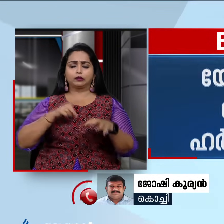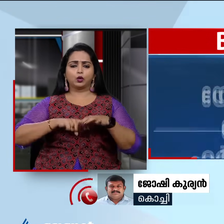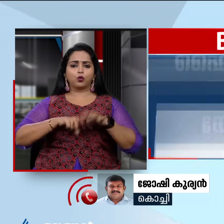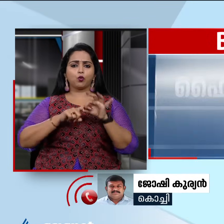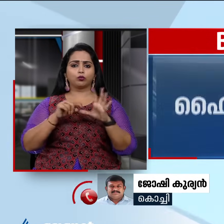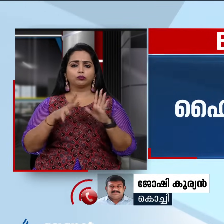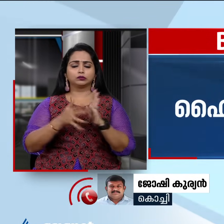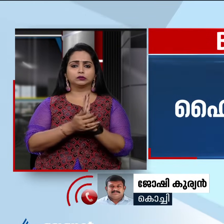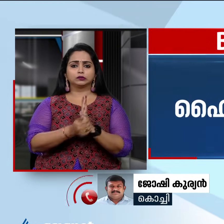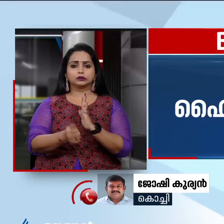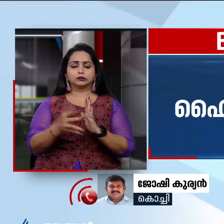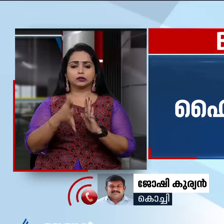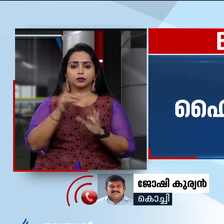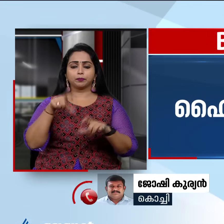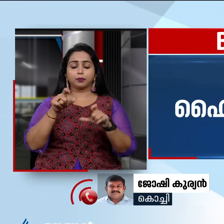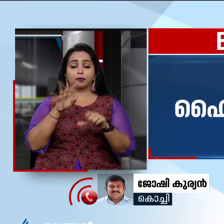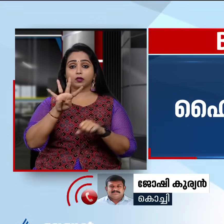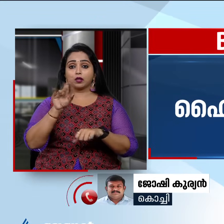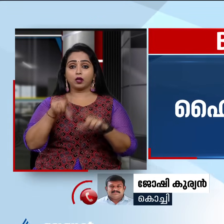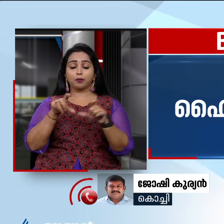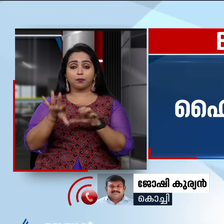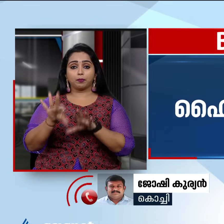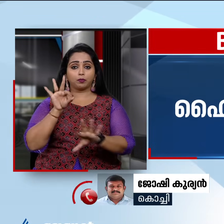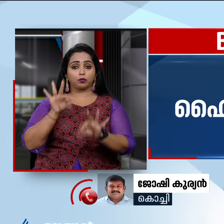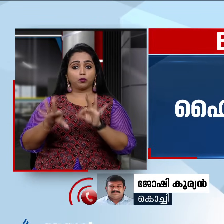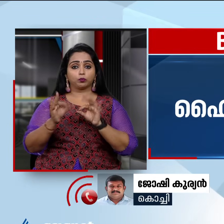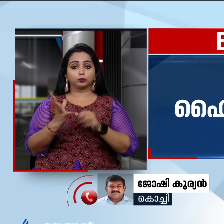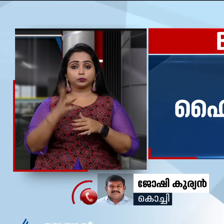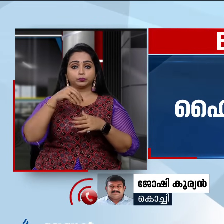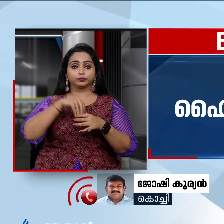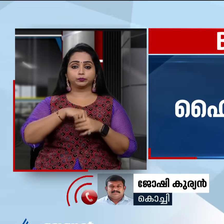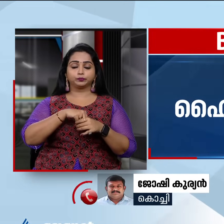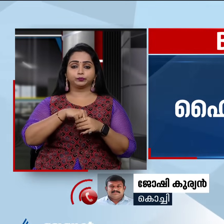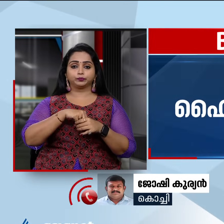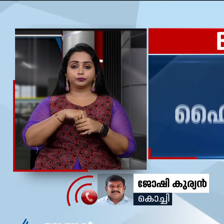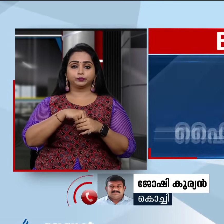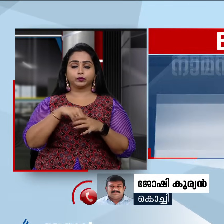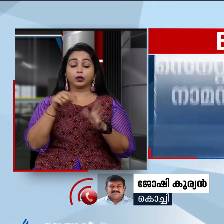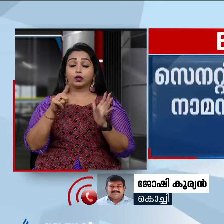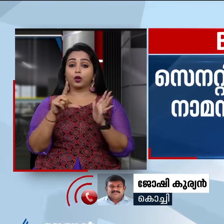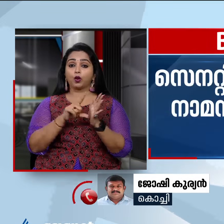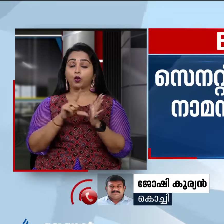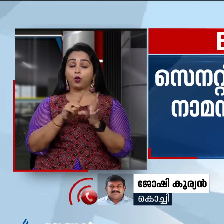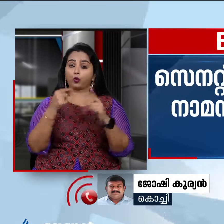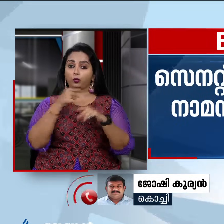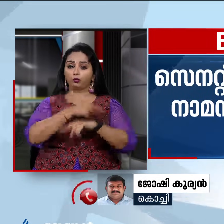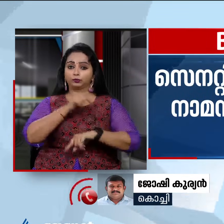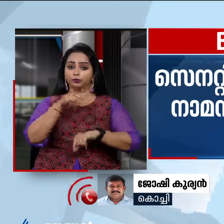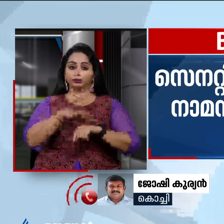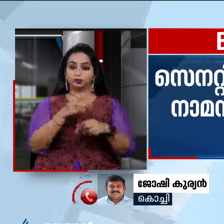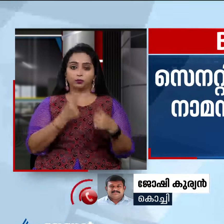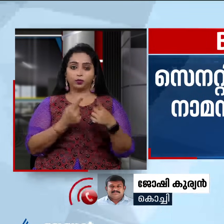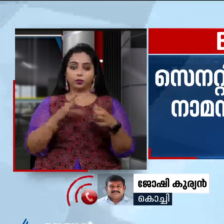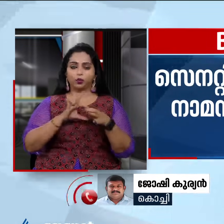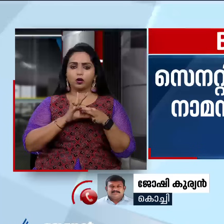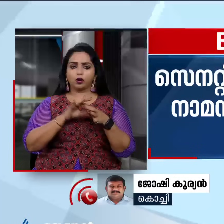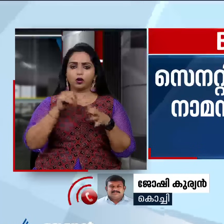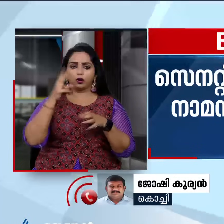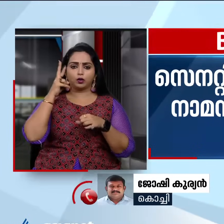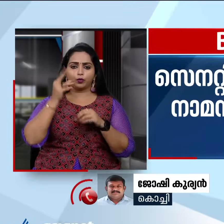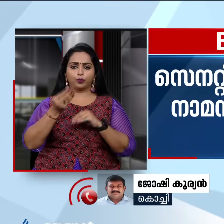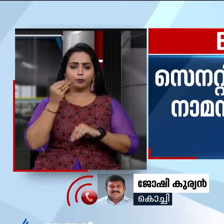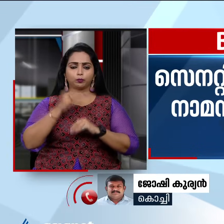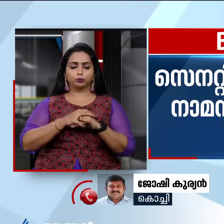പേരെ ഇത്തരത്തിൽ സർവകലാശാല സെനറ്റിലേക്ക് ശുപാർശ ചെയ്തത്. അത് മാനദണ്ഡങ്ങൾ മറികടന്നു എന്നുള്ളതാണ്, രാഷ്ട്രീയ പ്രേരിതമാണ്, സർവകലാശാല